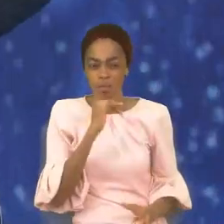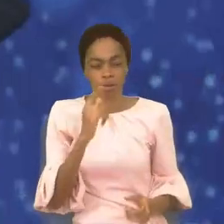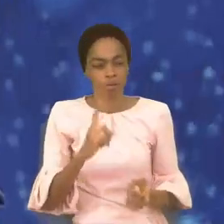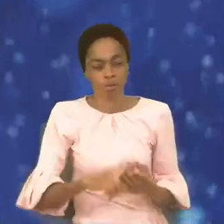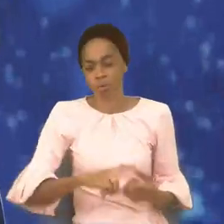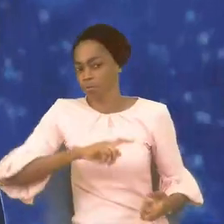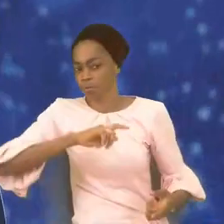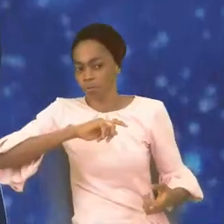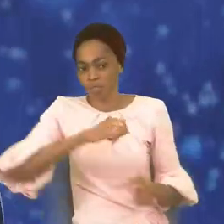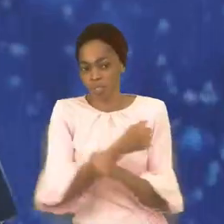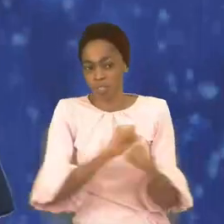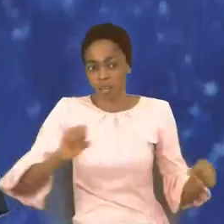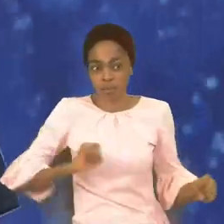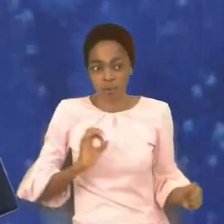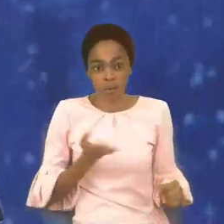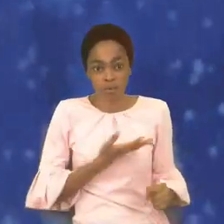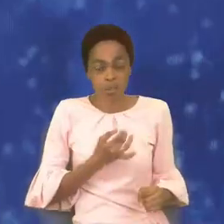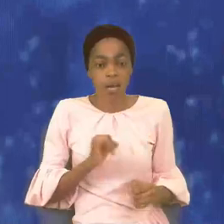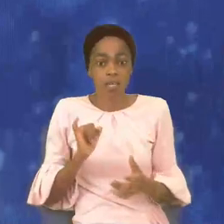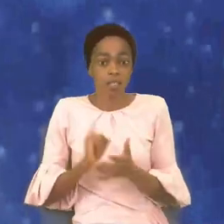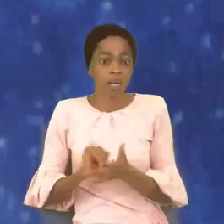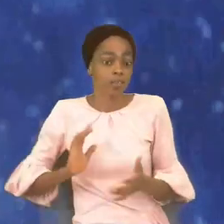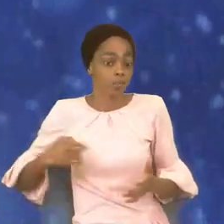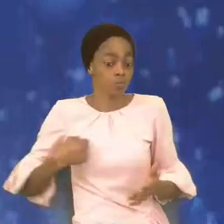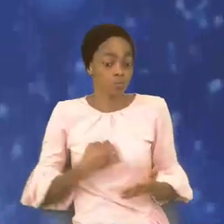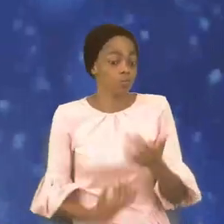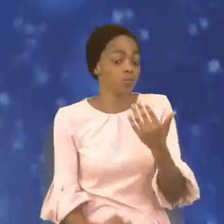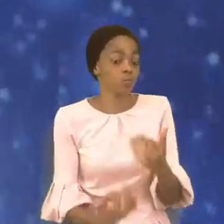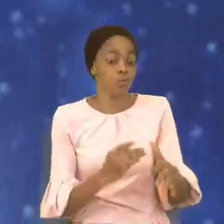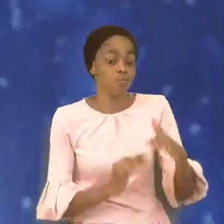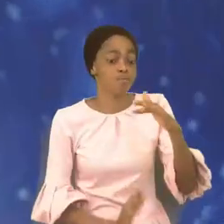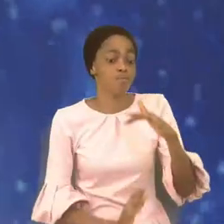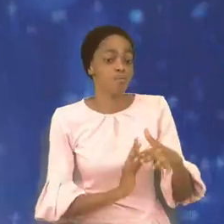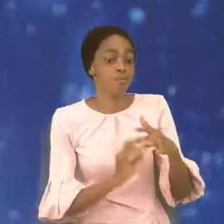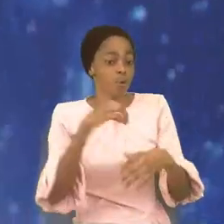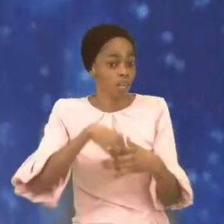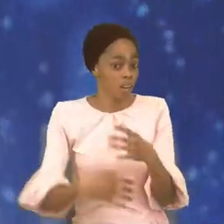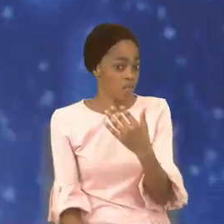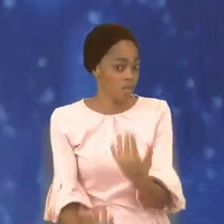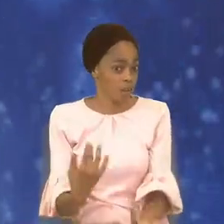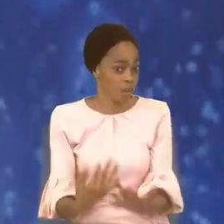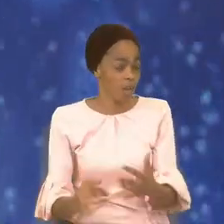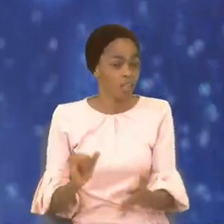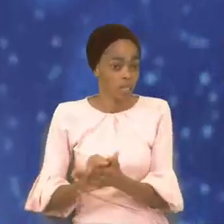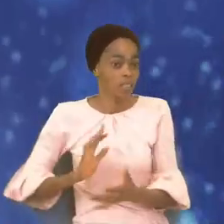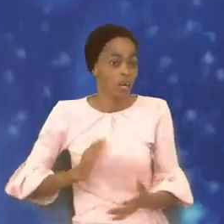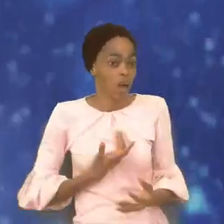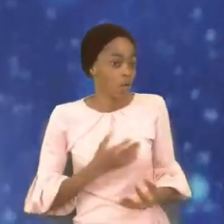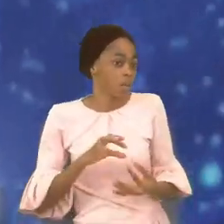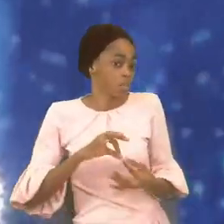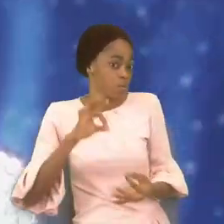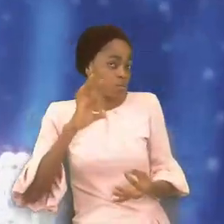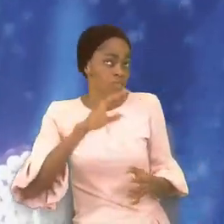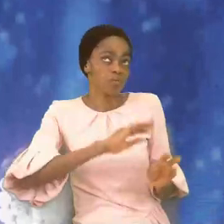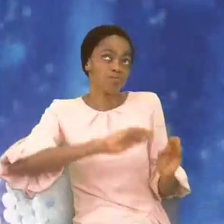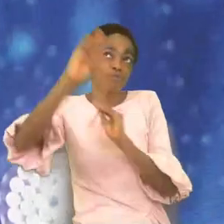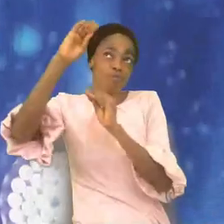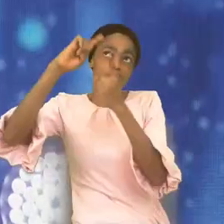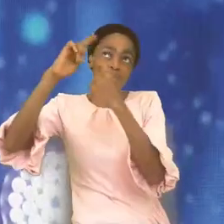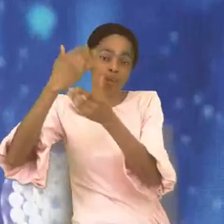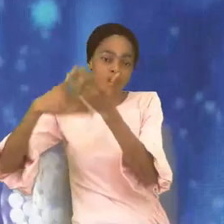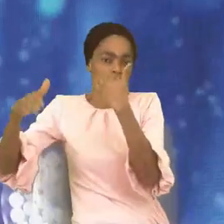que nos corps souffrent, que notre esprit soit libéré pour aller au ciel dans l'éternité, qu'il en soit